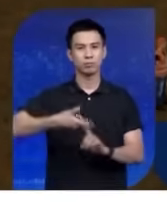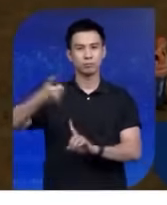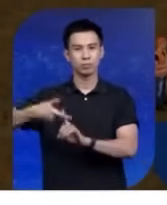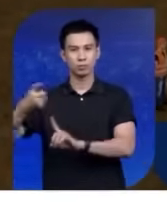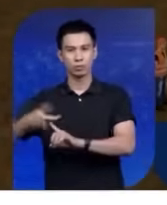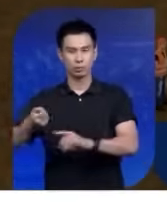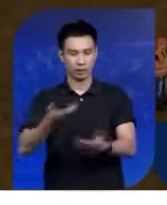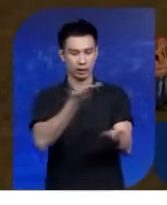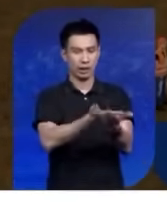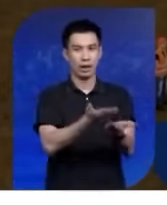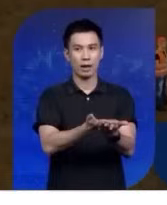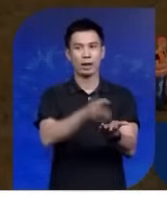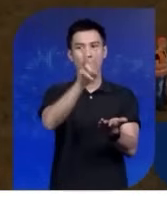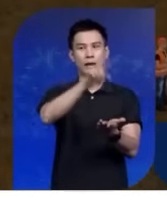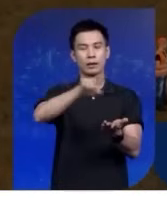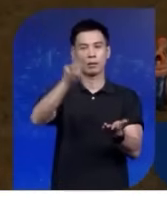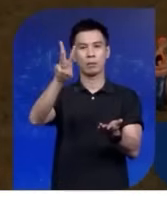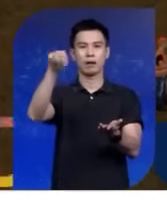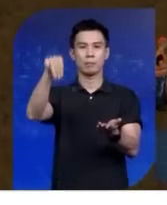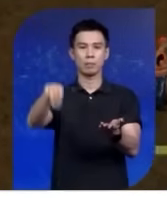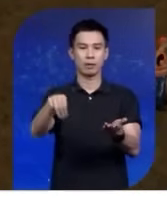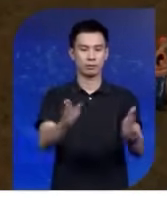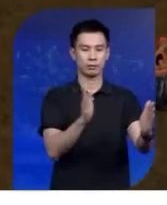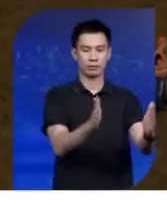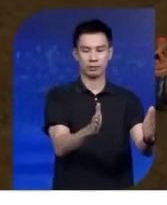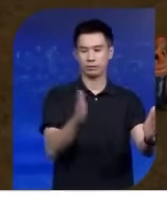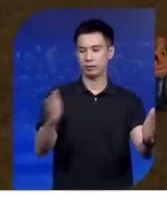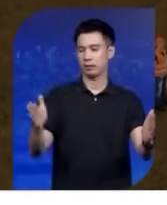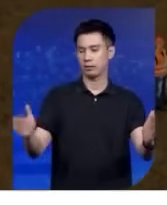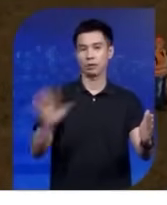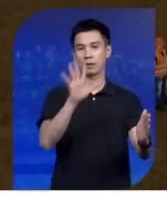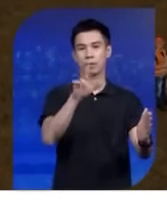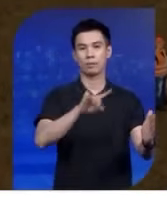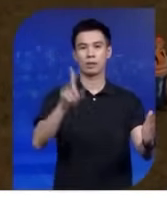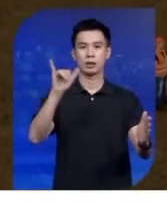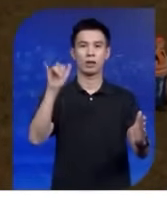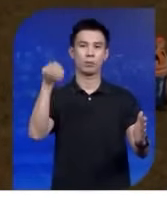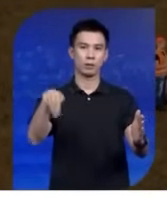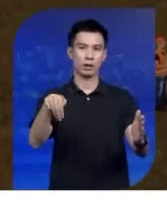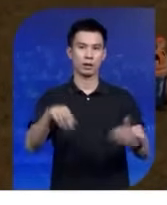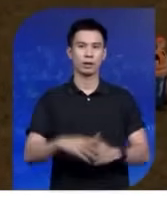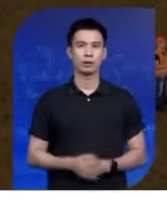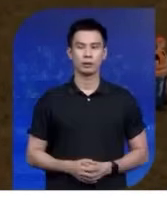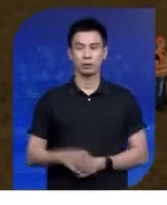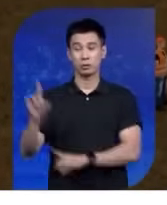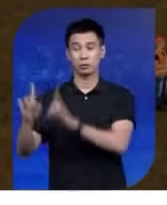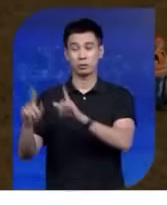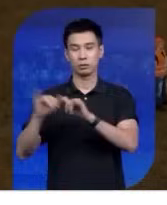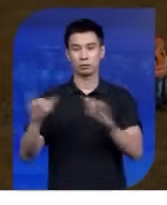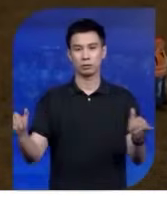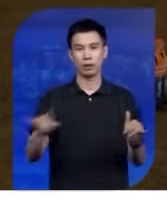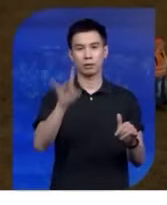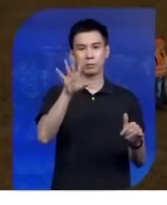những băng rộng từ 2 đến 3 m cách nhau từ 5 đến 6 m băng sát bìa rừng phải xa rừng từ 15 đến 20